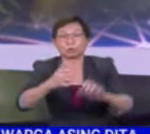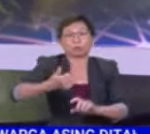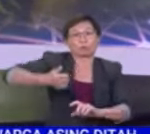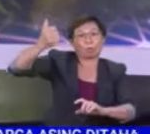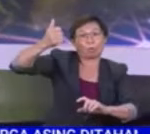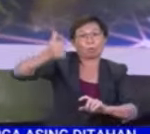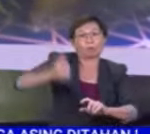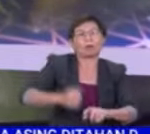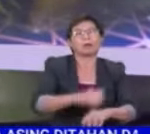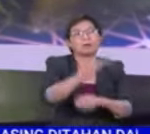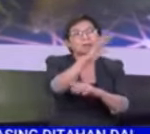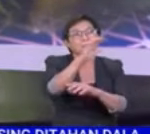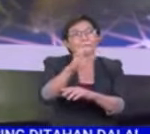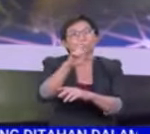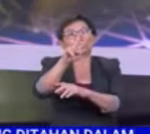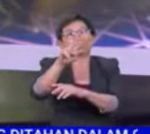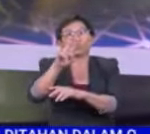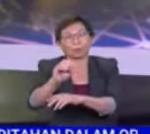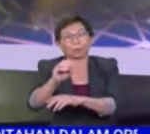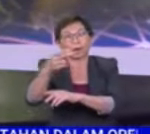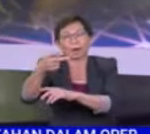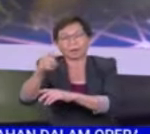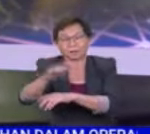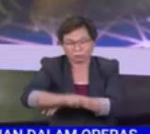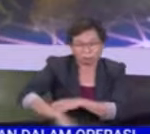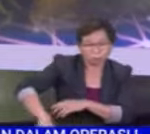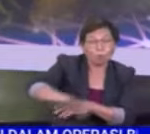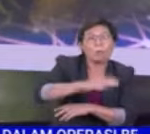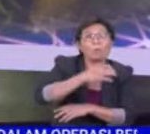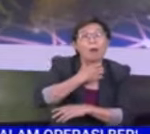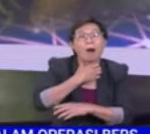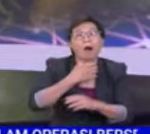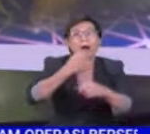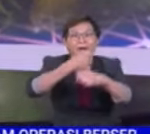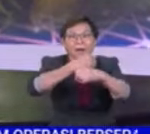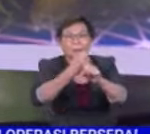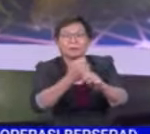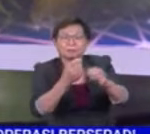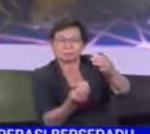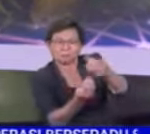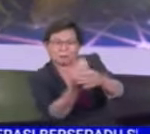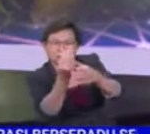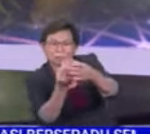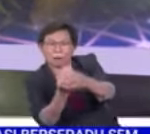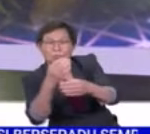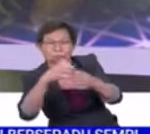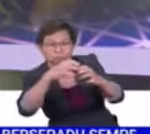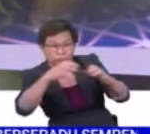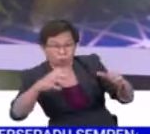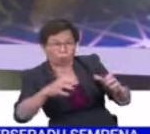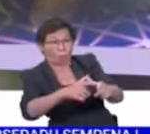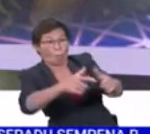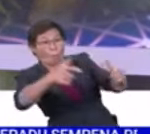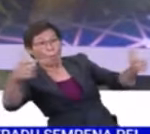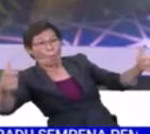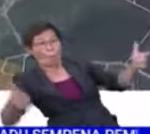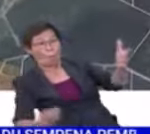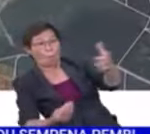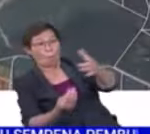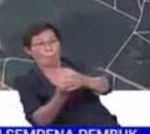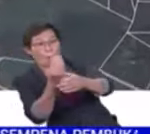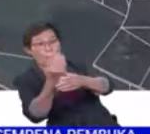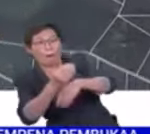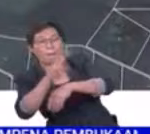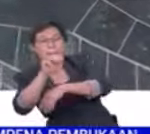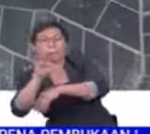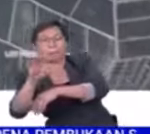seluas 628 hektar di seluruh negeri akan dibangunkan untuk penanaman durian berskala besar. Menteri